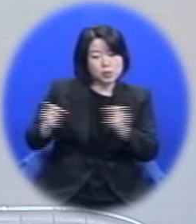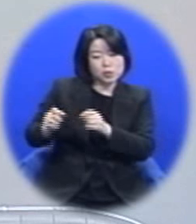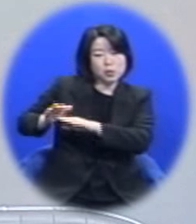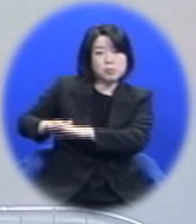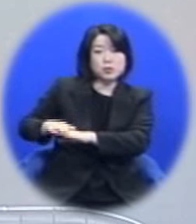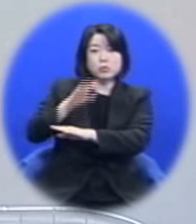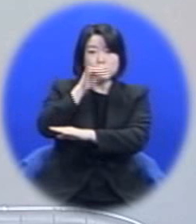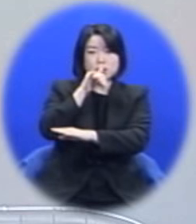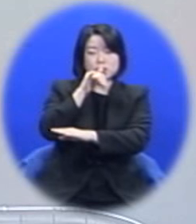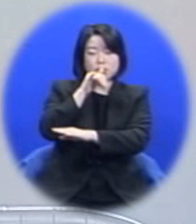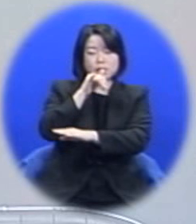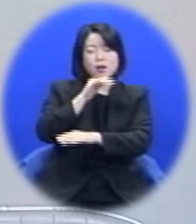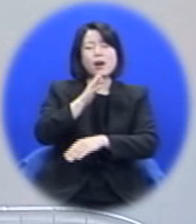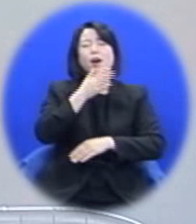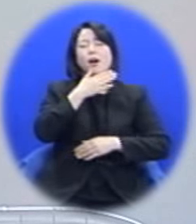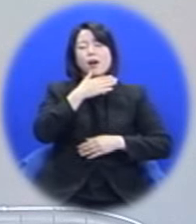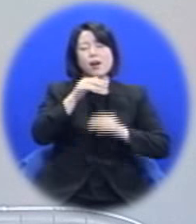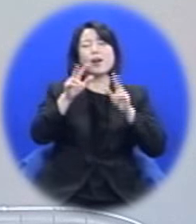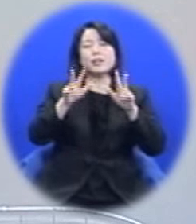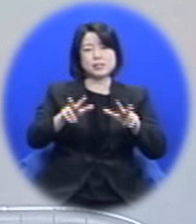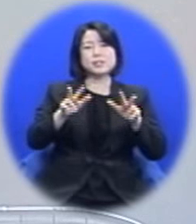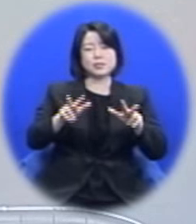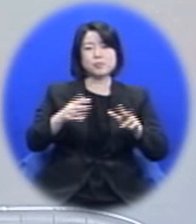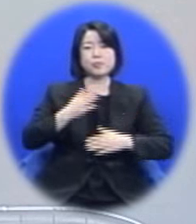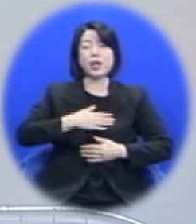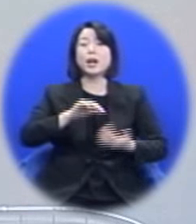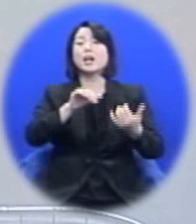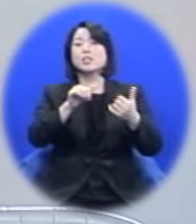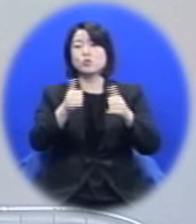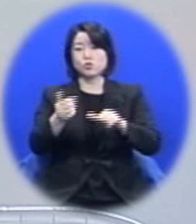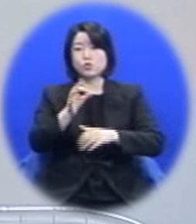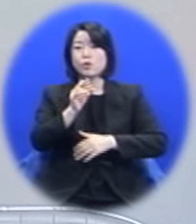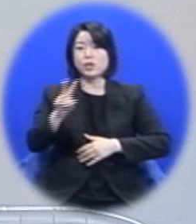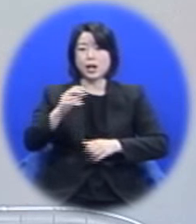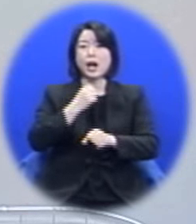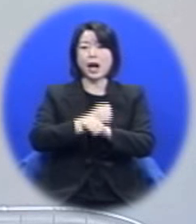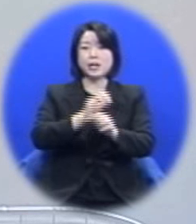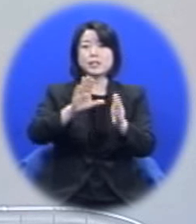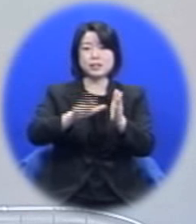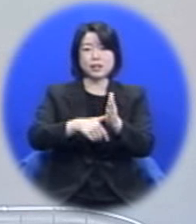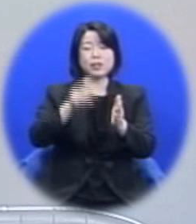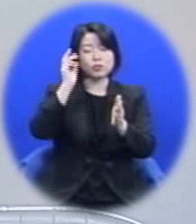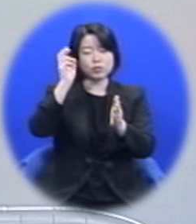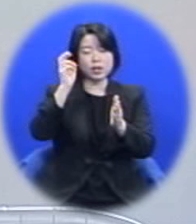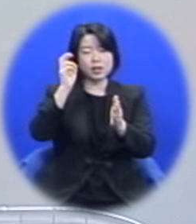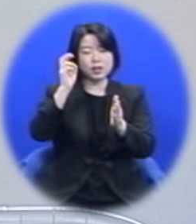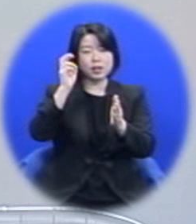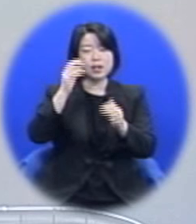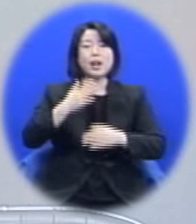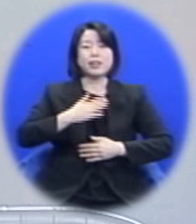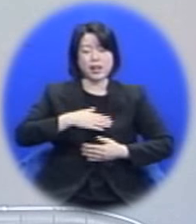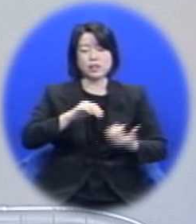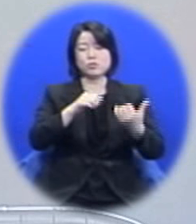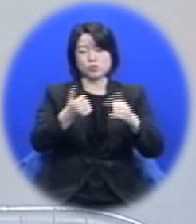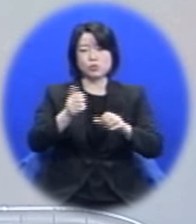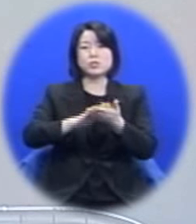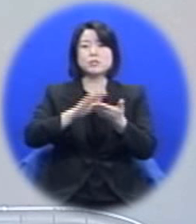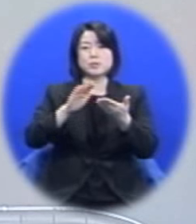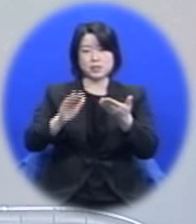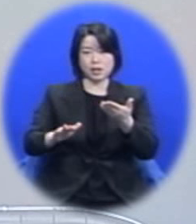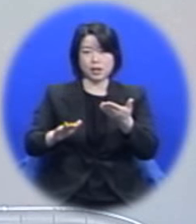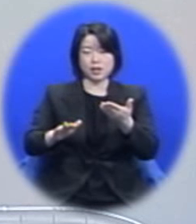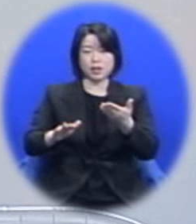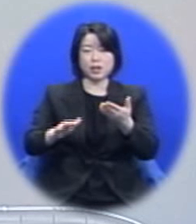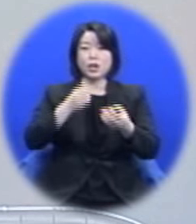아, 지금이야말로 내가 죽어야 하는 때 모양이구나. 그래서 나는 죽었습니다